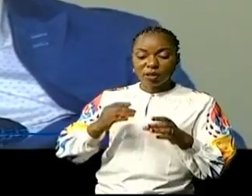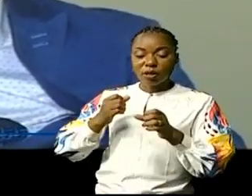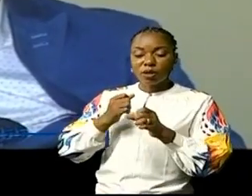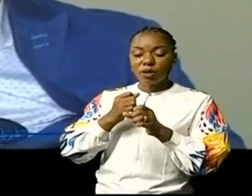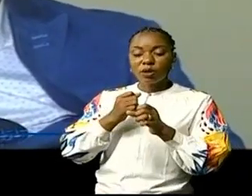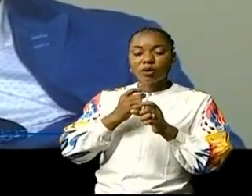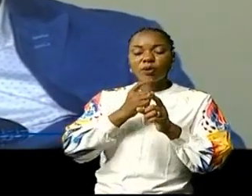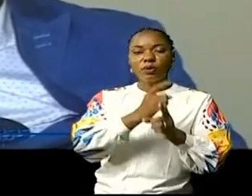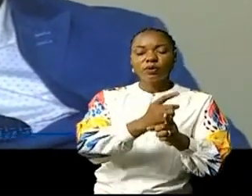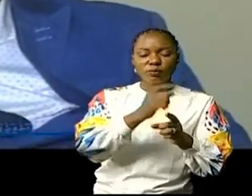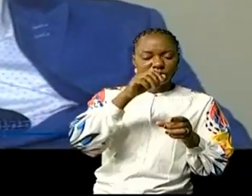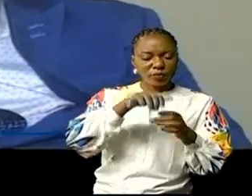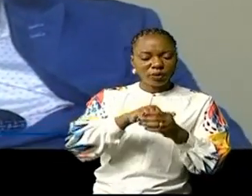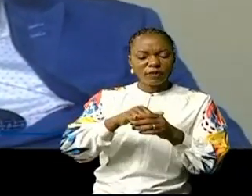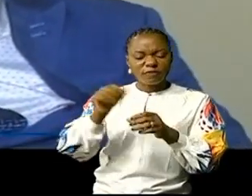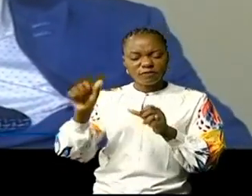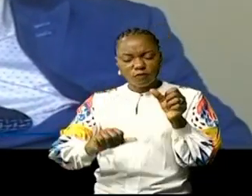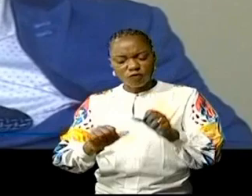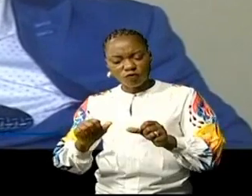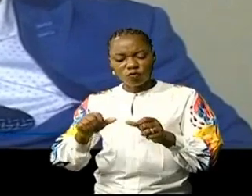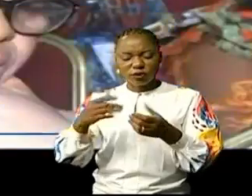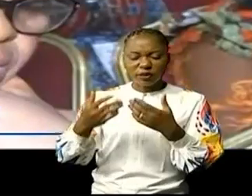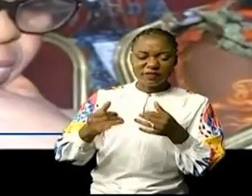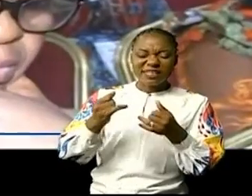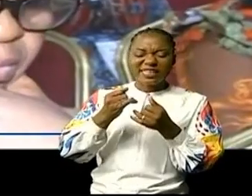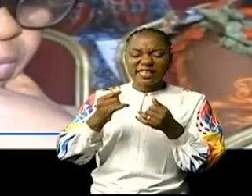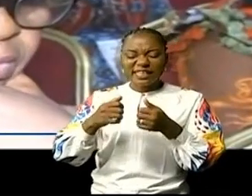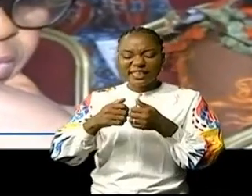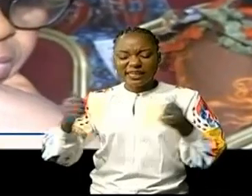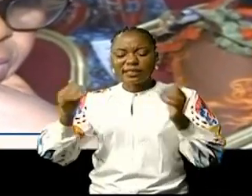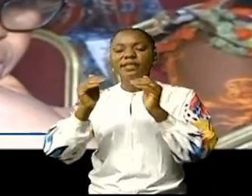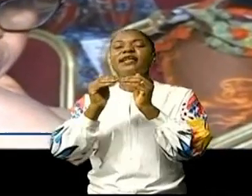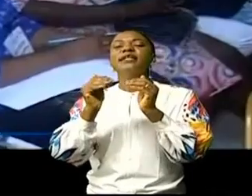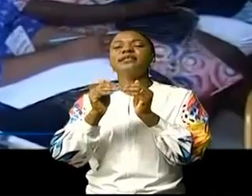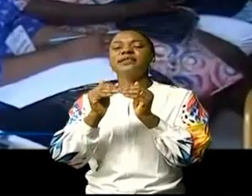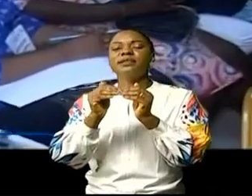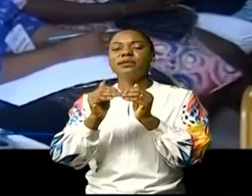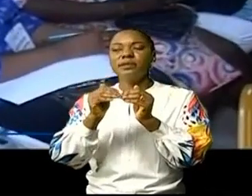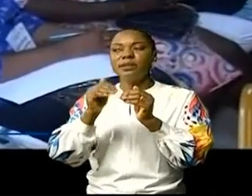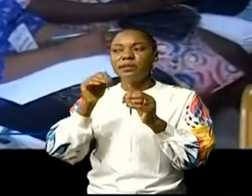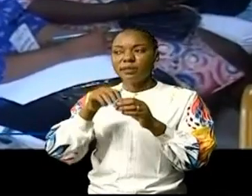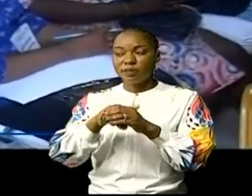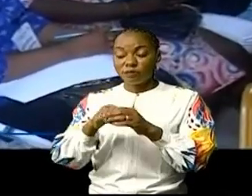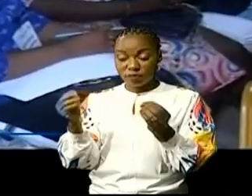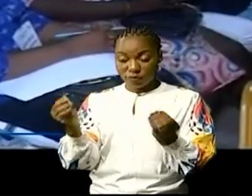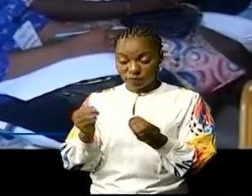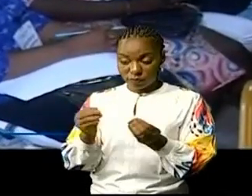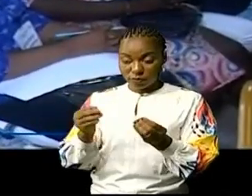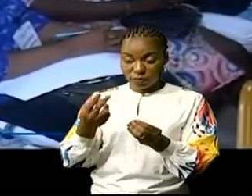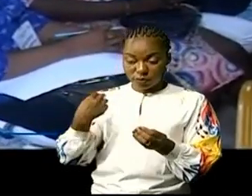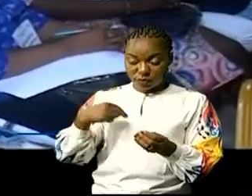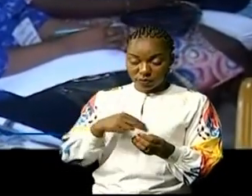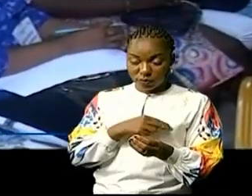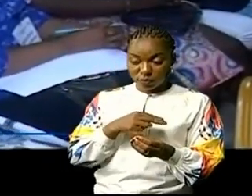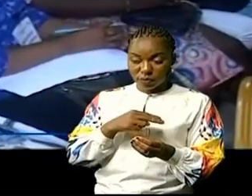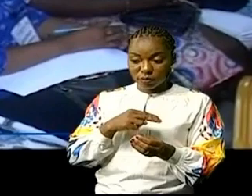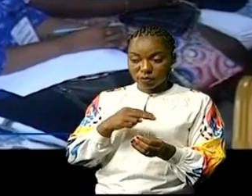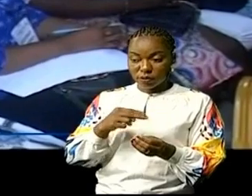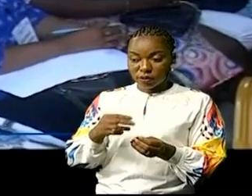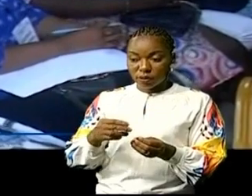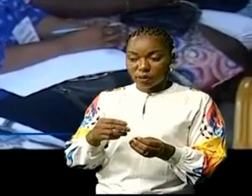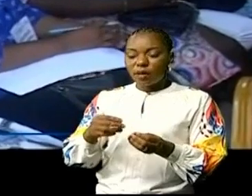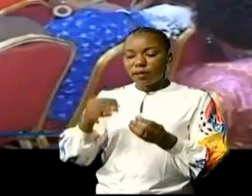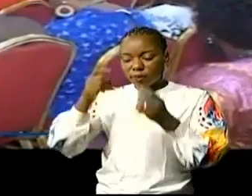le plan professionnel, à l'instar de l'homme qui se substitue et à la proposte